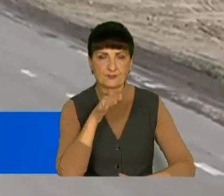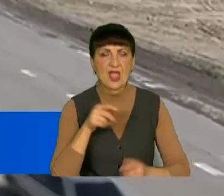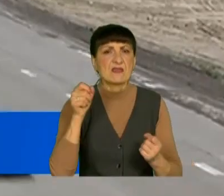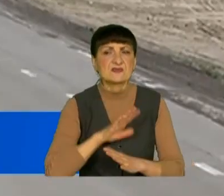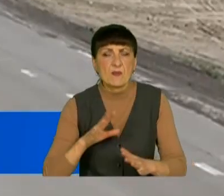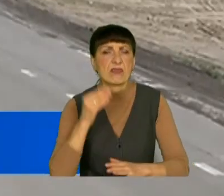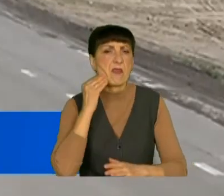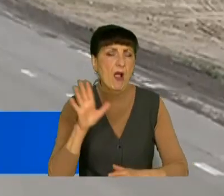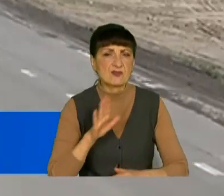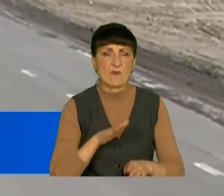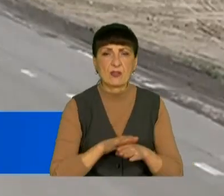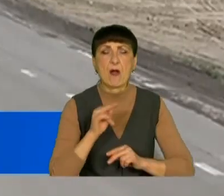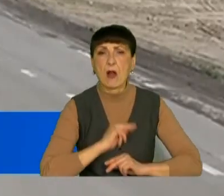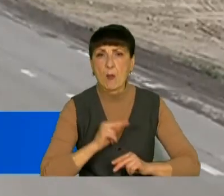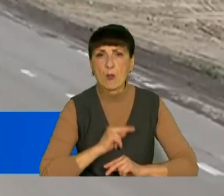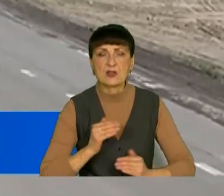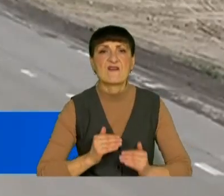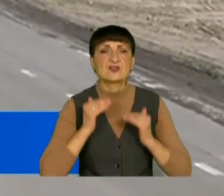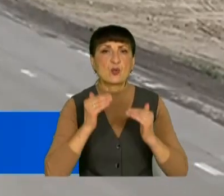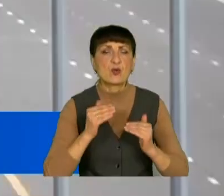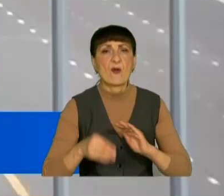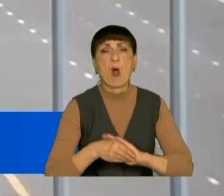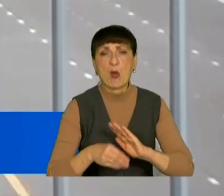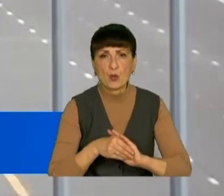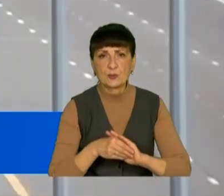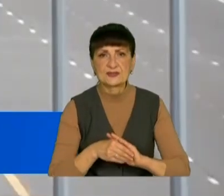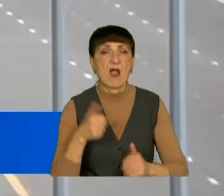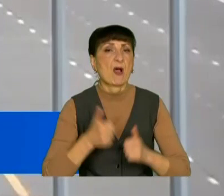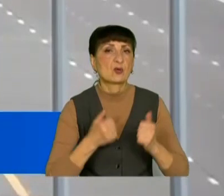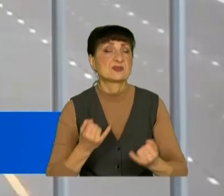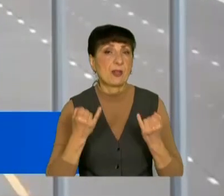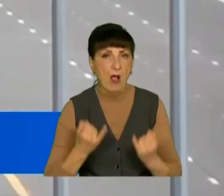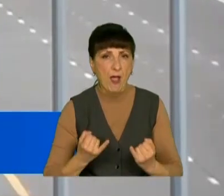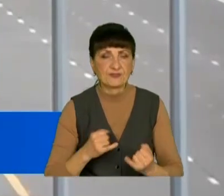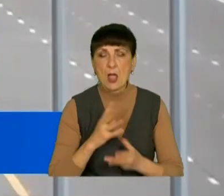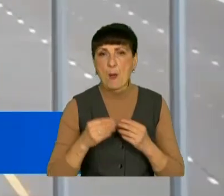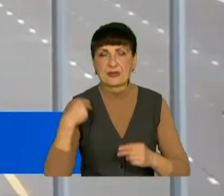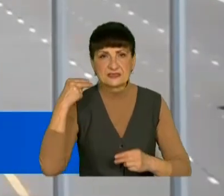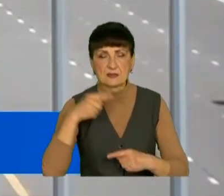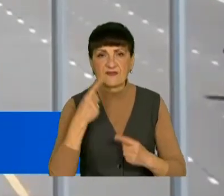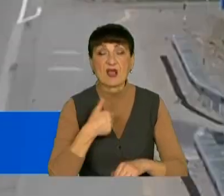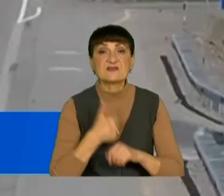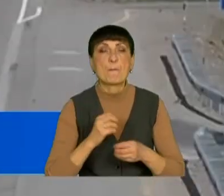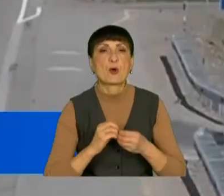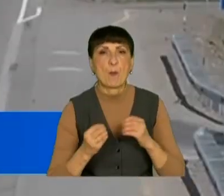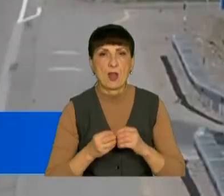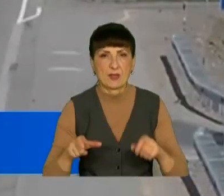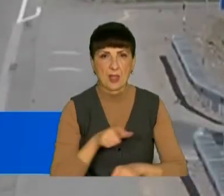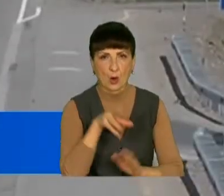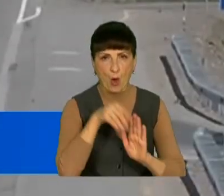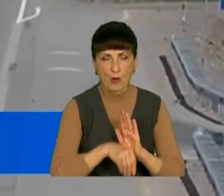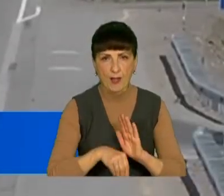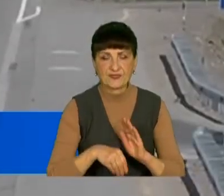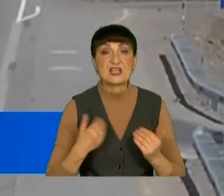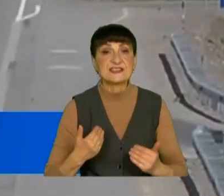Несвоевременное и некачественное выполнение работ, высокий уровень коррупции, низкая конкуренция. Тогда президент назвал и основные проблемы автодорожной отрасли.